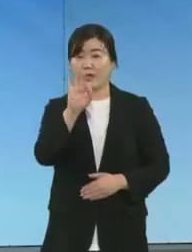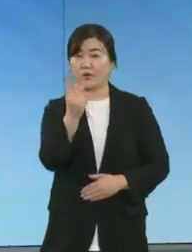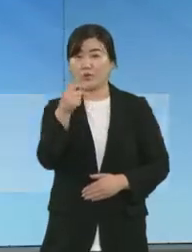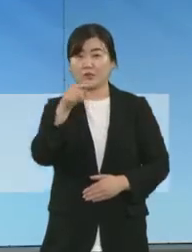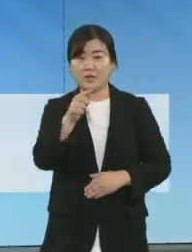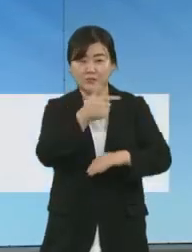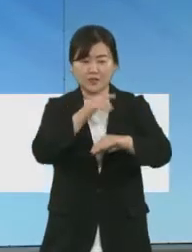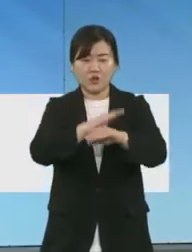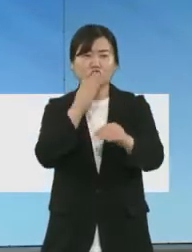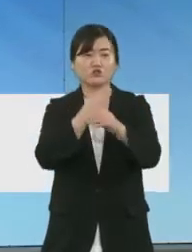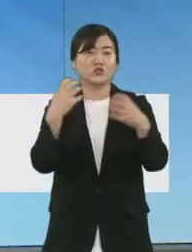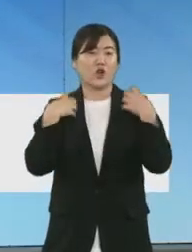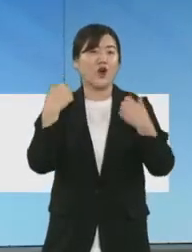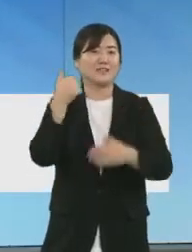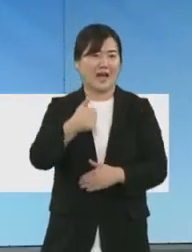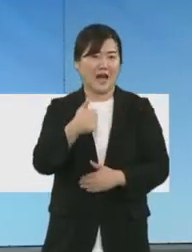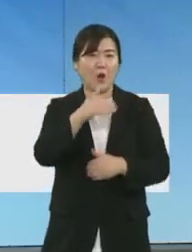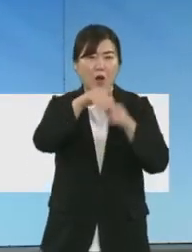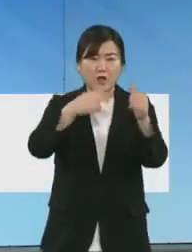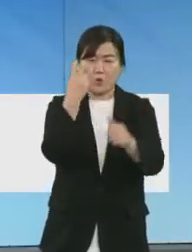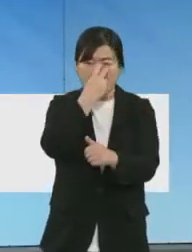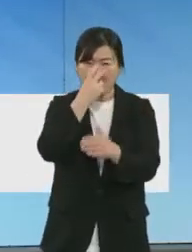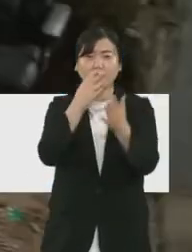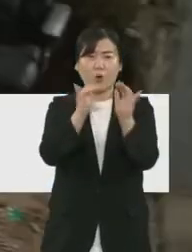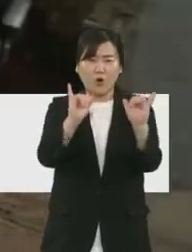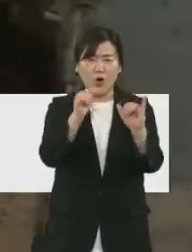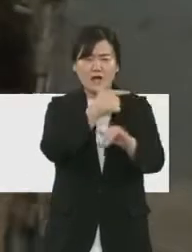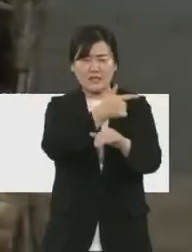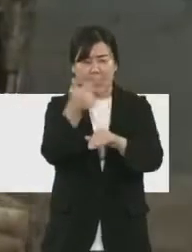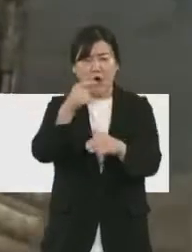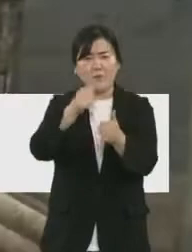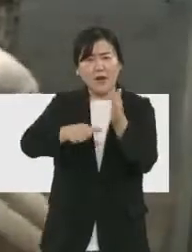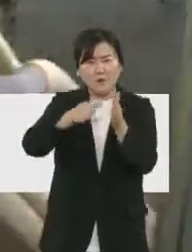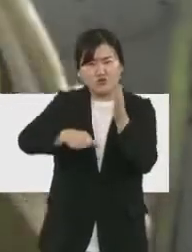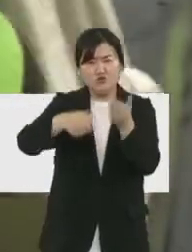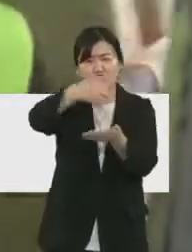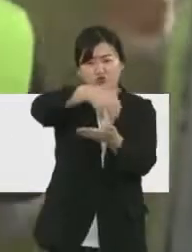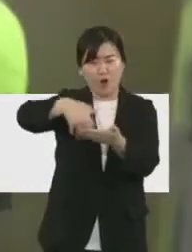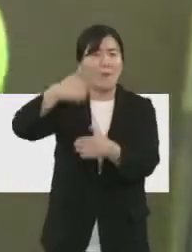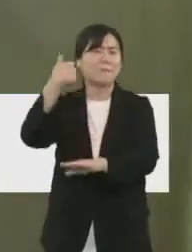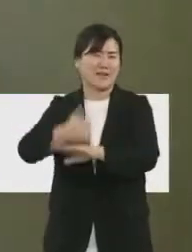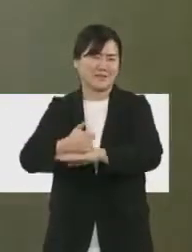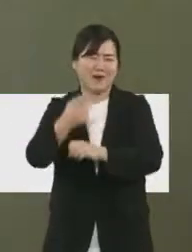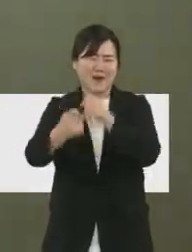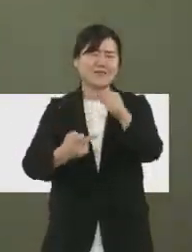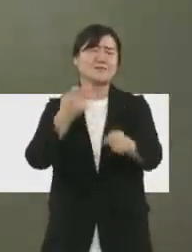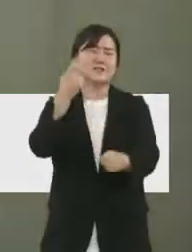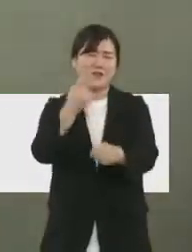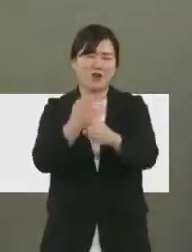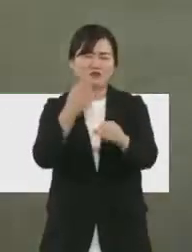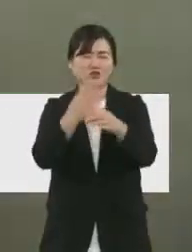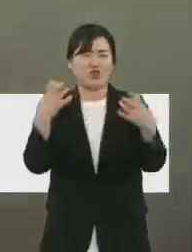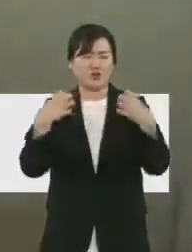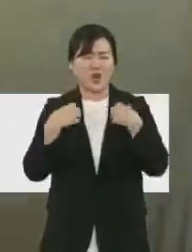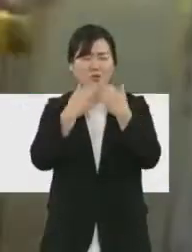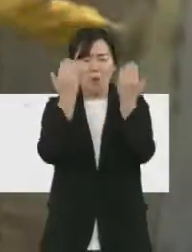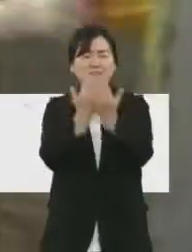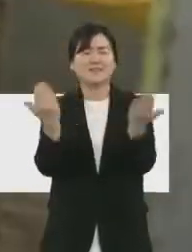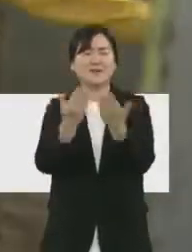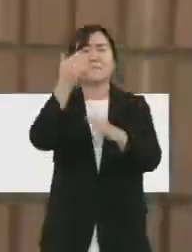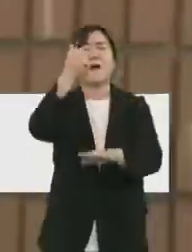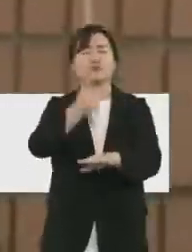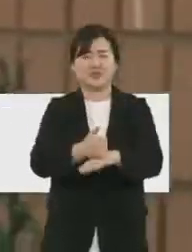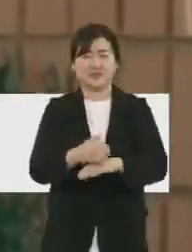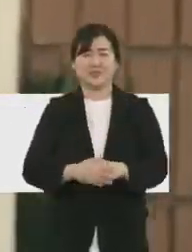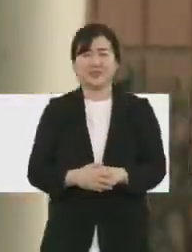박용갑 대전 중구청장이 환경관리 요원들과 대형 폐기물 수거를 마지막으로 12년간의 중구청장 업무를